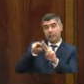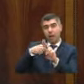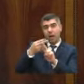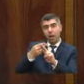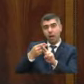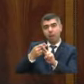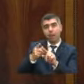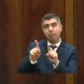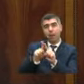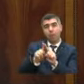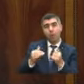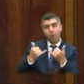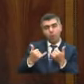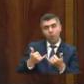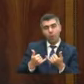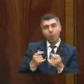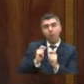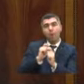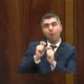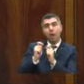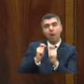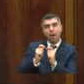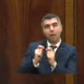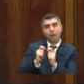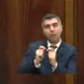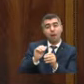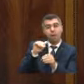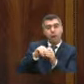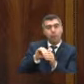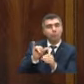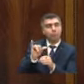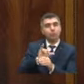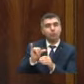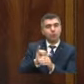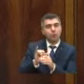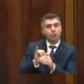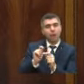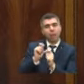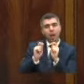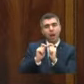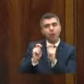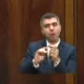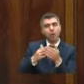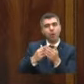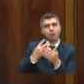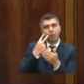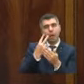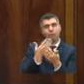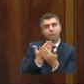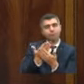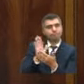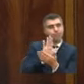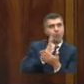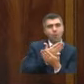الحاجة اليوم إلى مناقشة العمق والإعراض عن المناقشات السطحية،